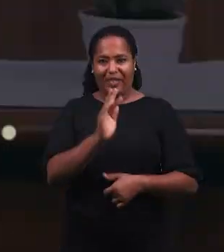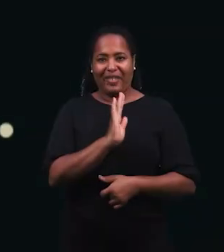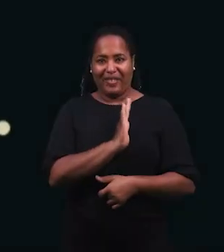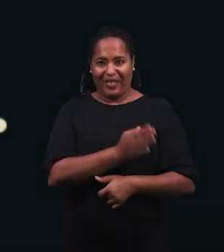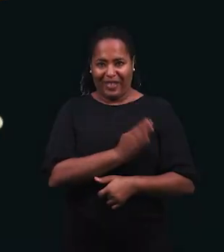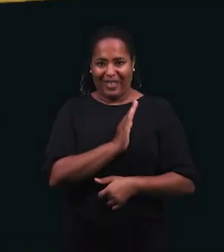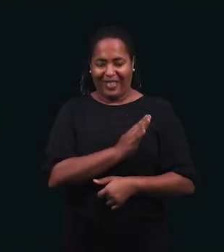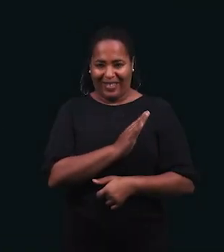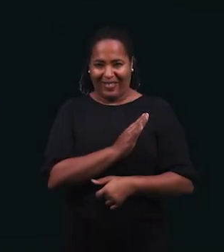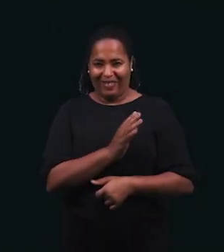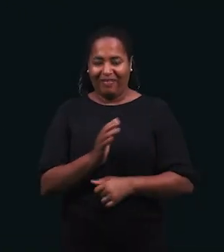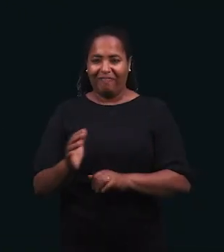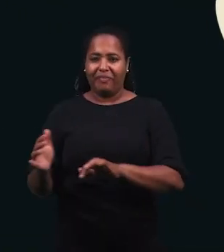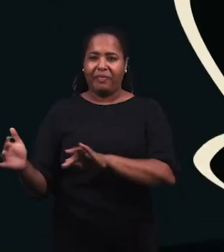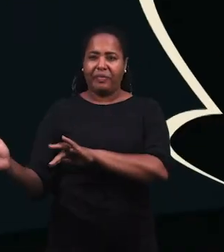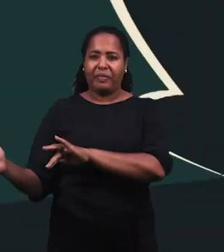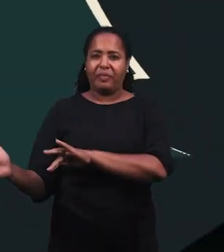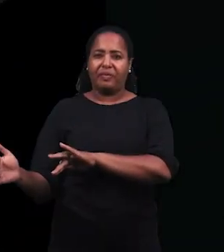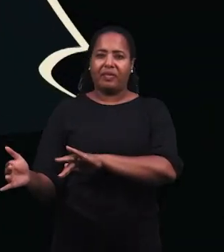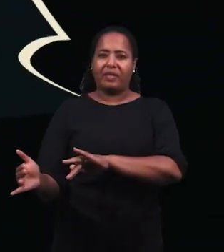действует в сердцах ваших.